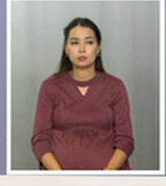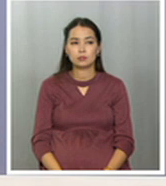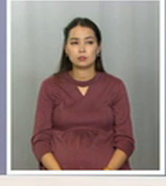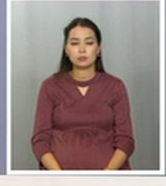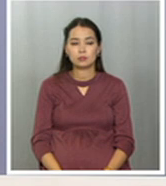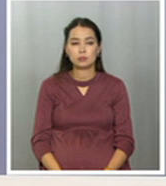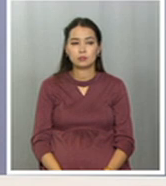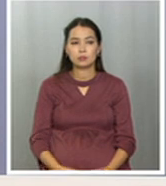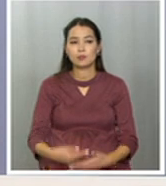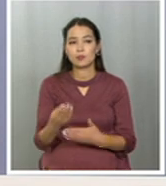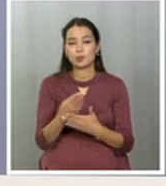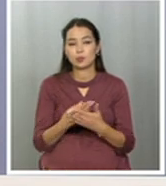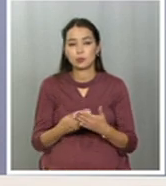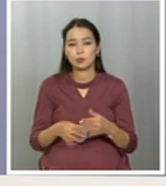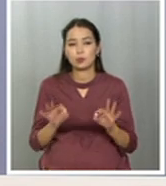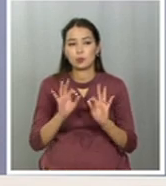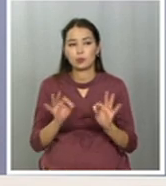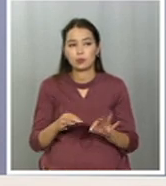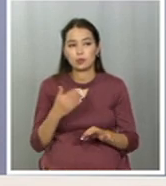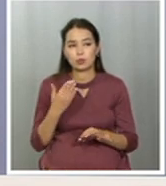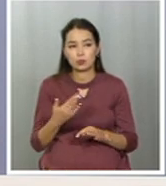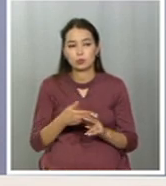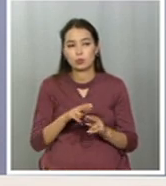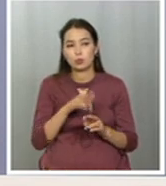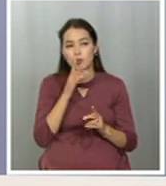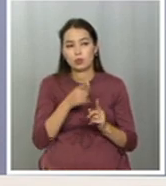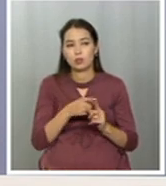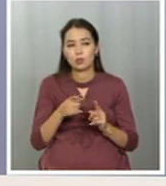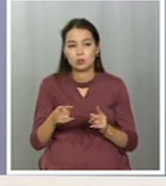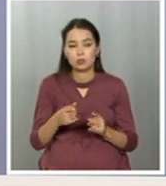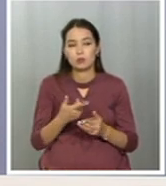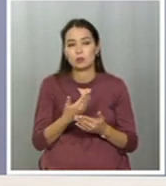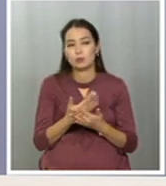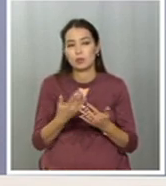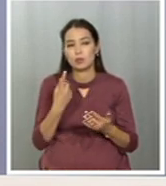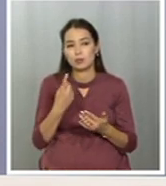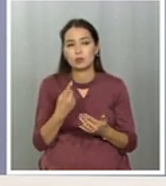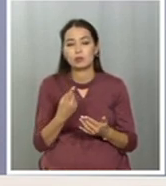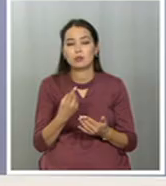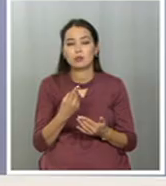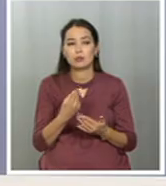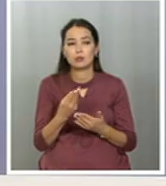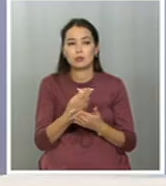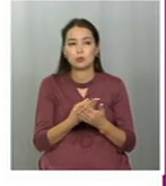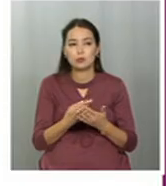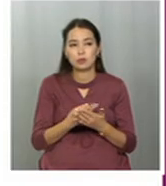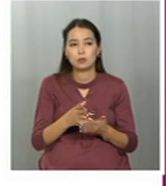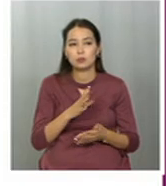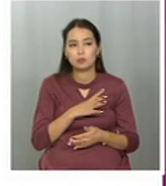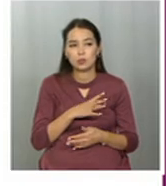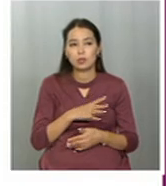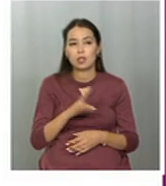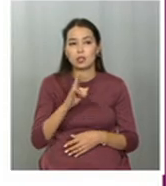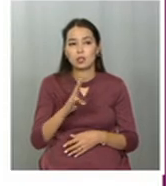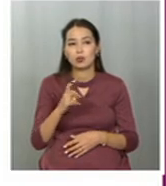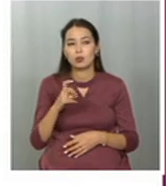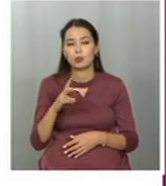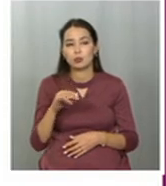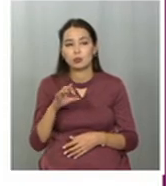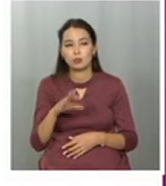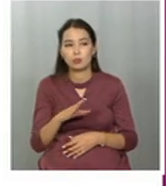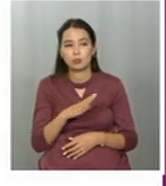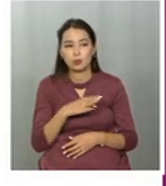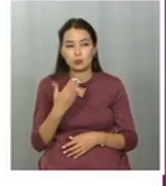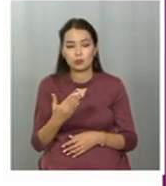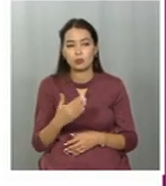Сурет өнері. Сол уақыттағы белгілі суретшілердің бірі Николай Хлудов болды. Ол өзінің